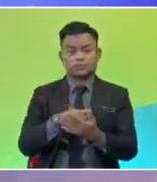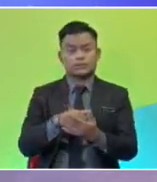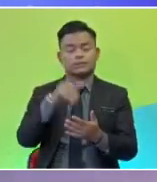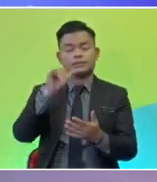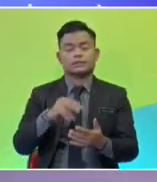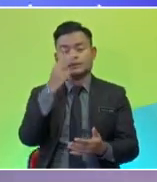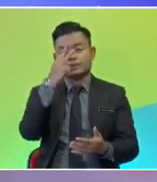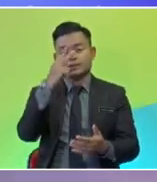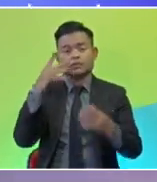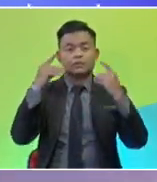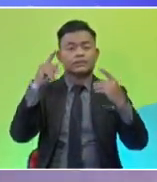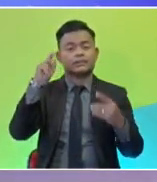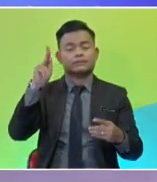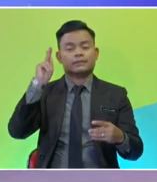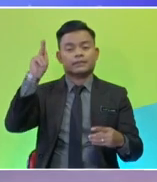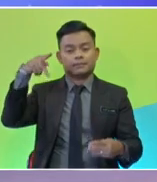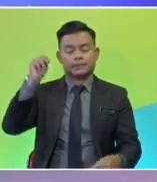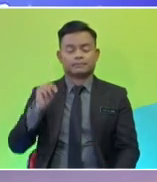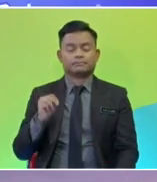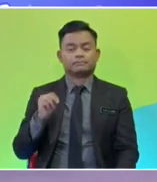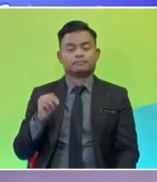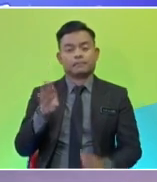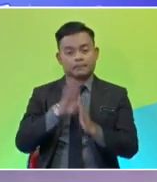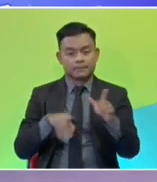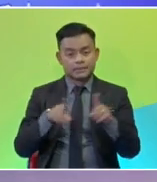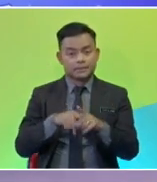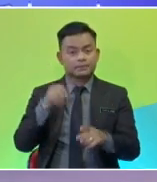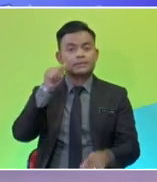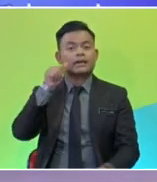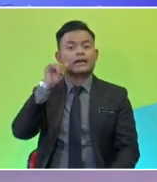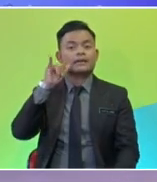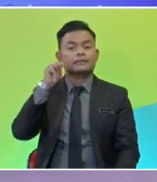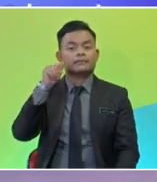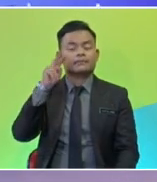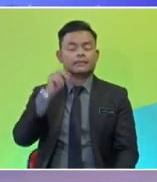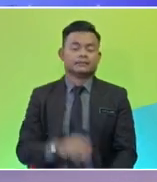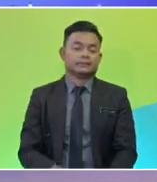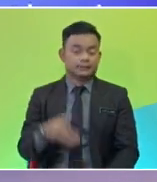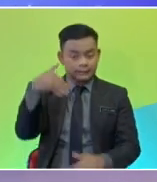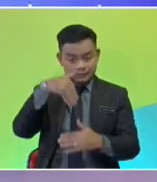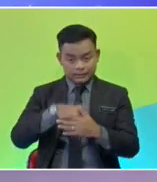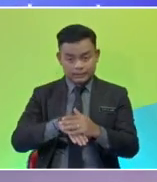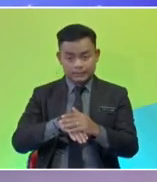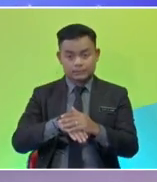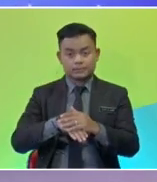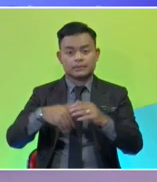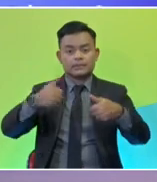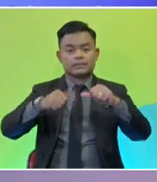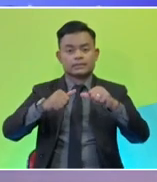KPM ada bersama pada hari ini dalam slot tahap 2 dalam mata pelajaran science